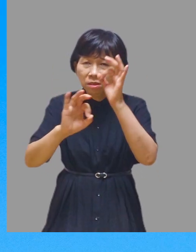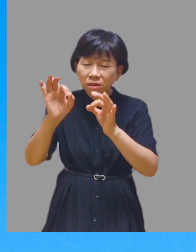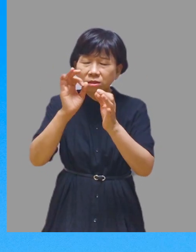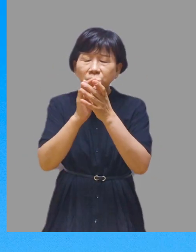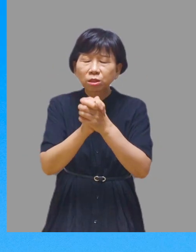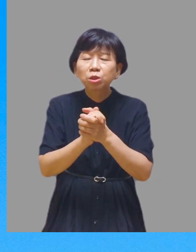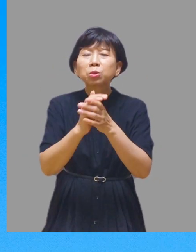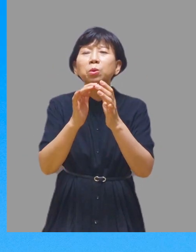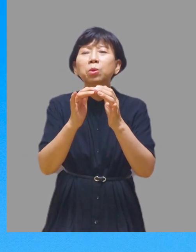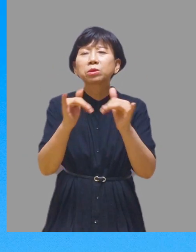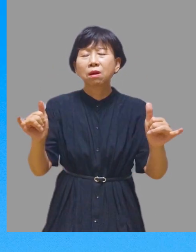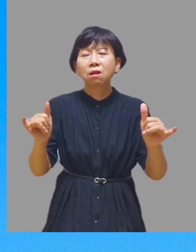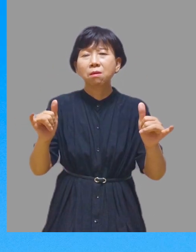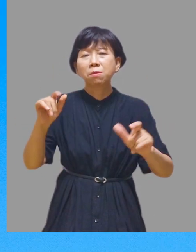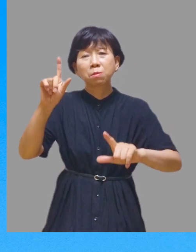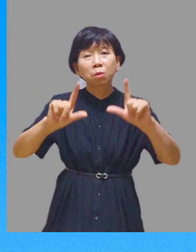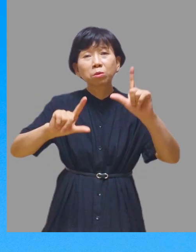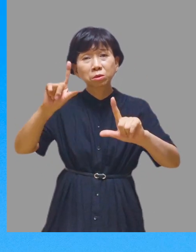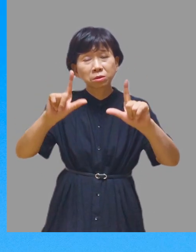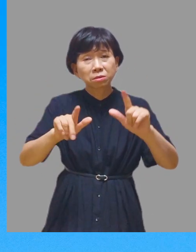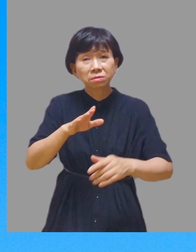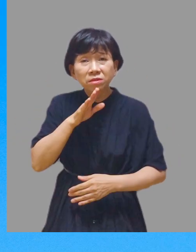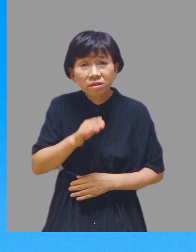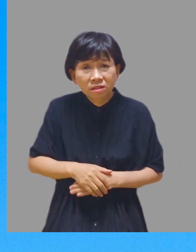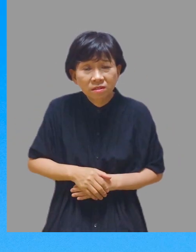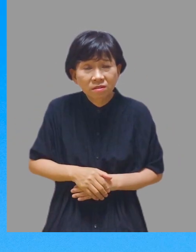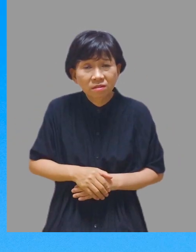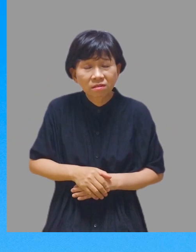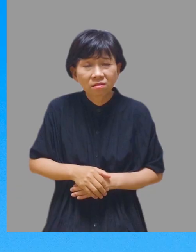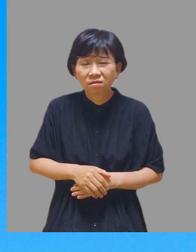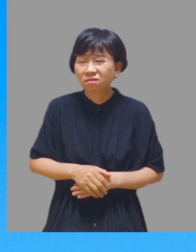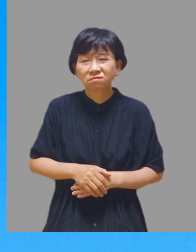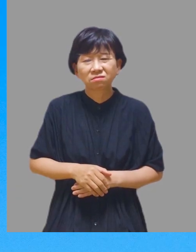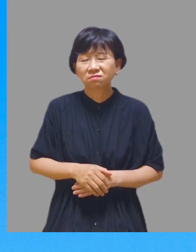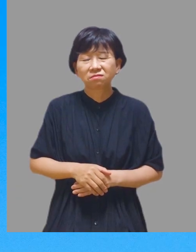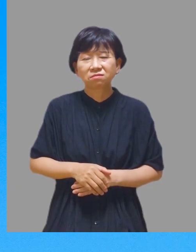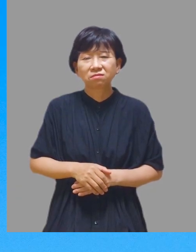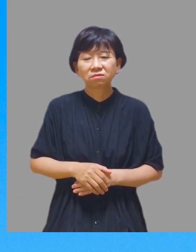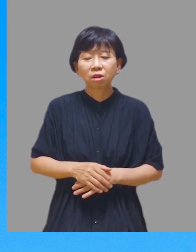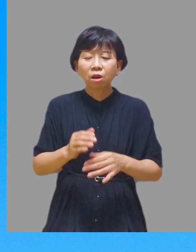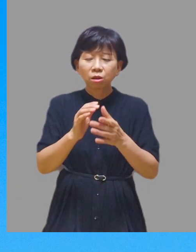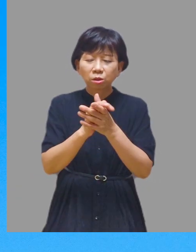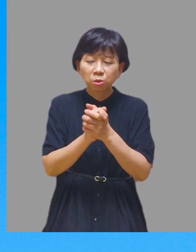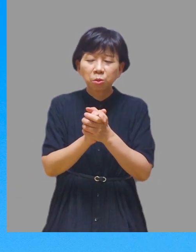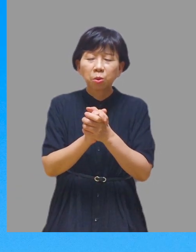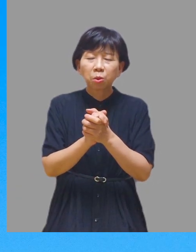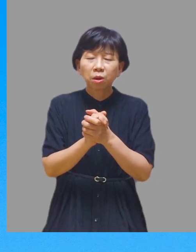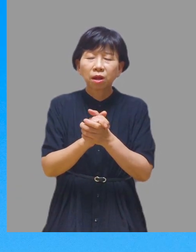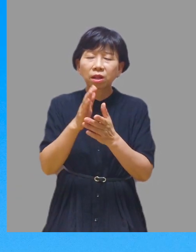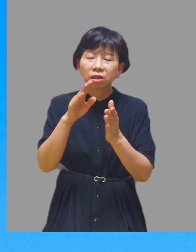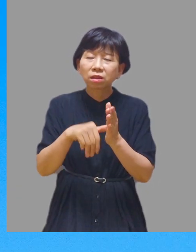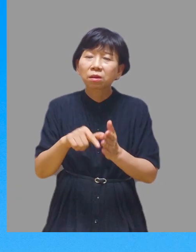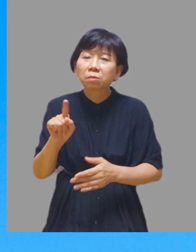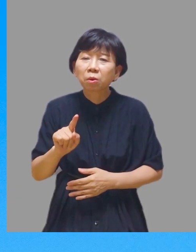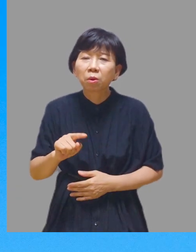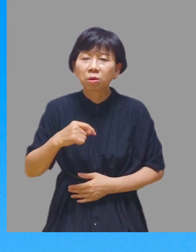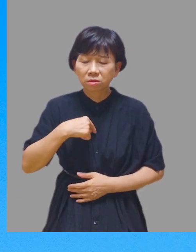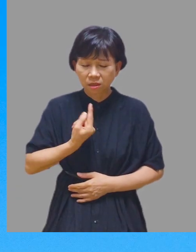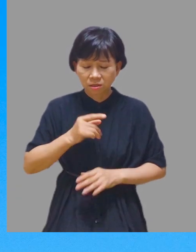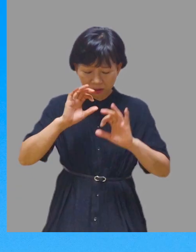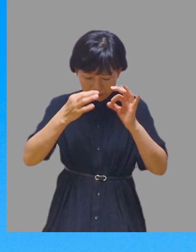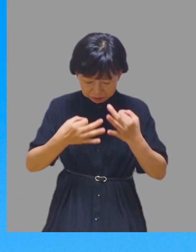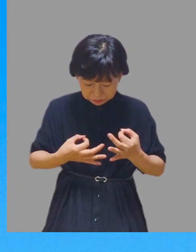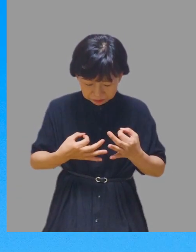모습이 아니겠죠. 진짜 무너진 틈을 바라보는 사람은 기도의 자리에서 다른 사람을 탓하기 전에 먼저 자신의